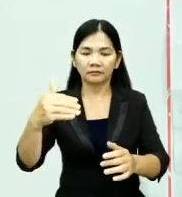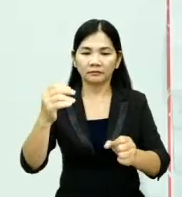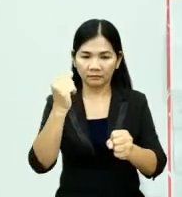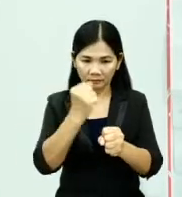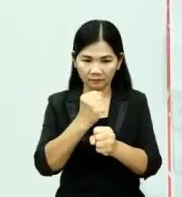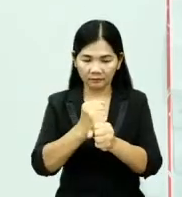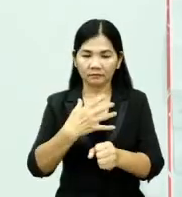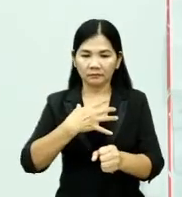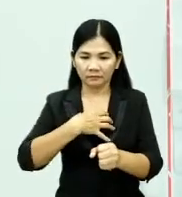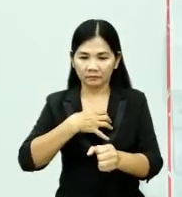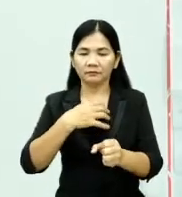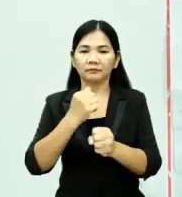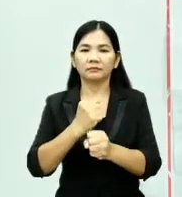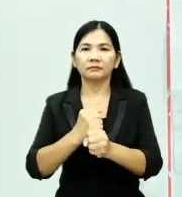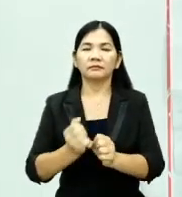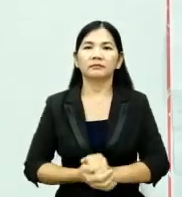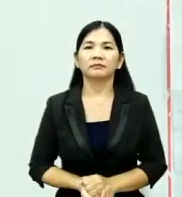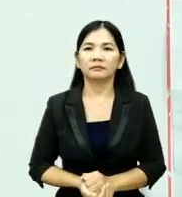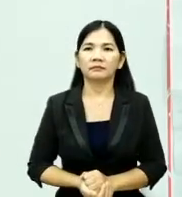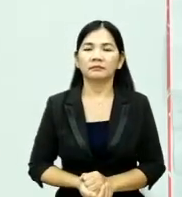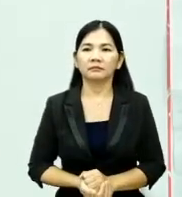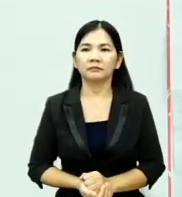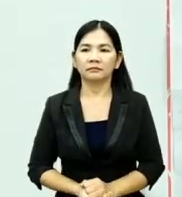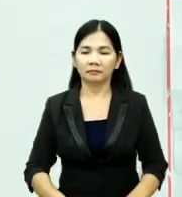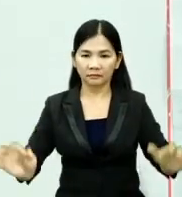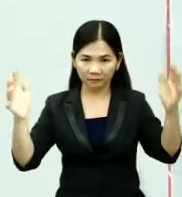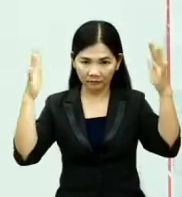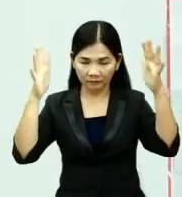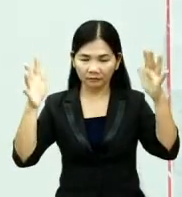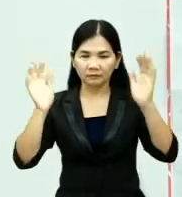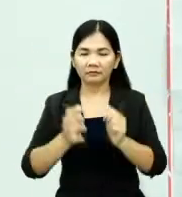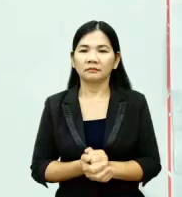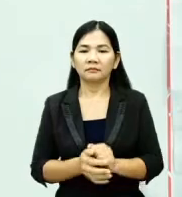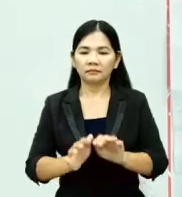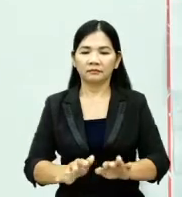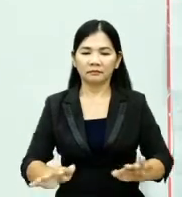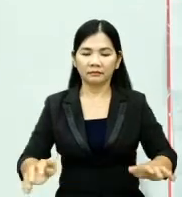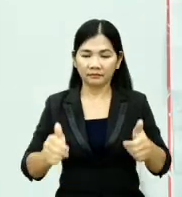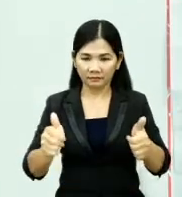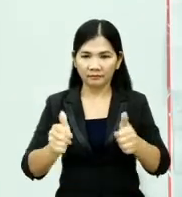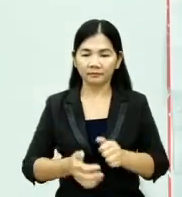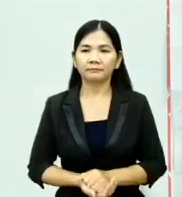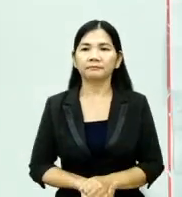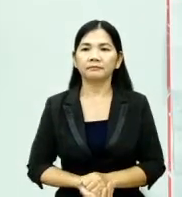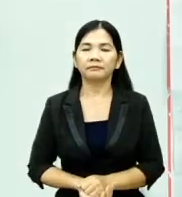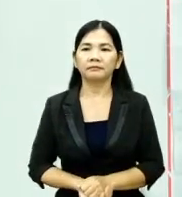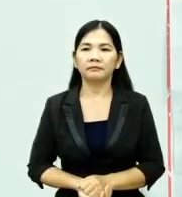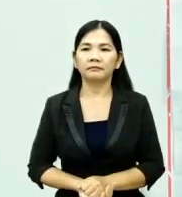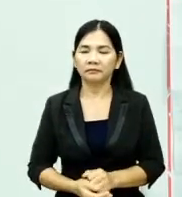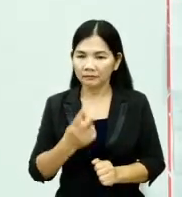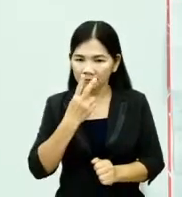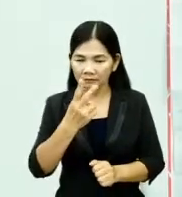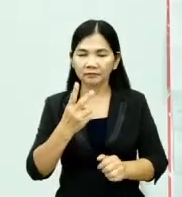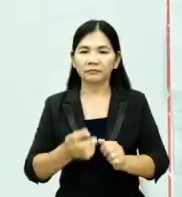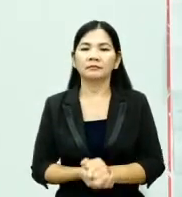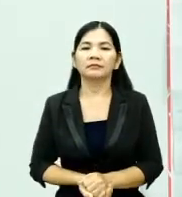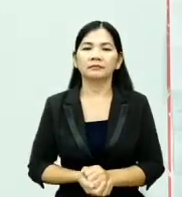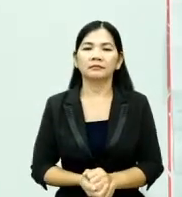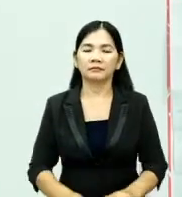trắng thừa đây là con á này kêu xong tiệt đại ó cha chân tới căn con chắc là bà này kêu tiếng anh này nè chấm từ tuổi pin này